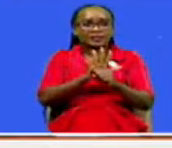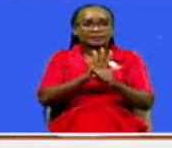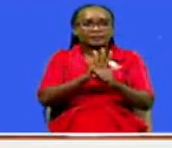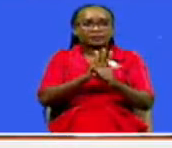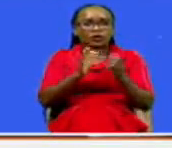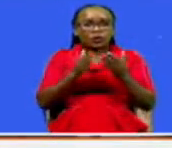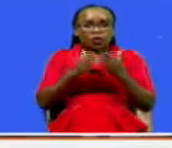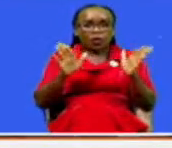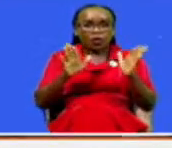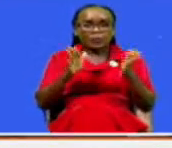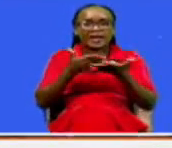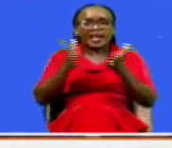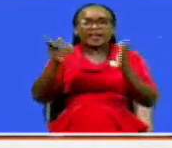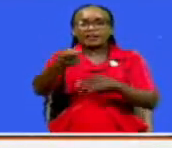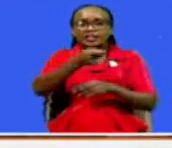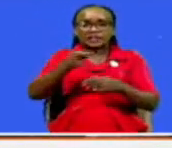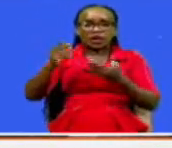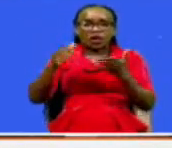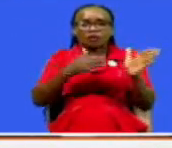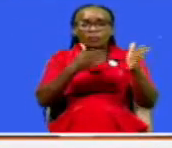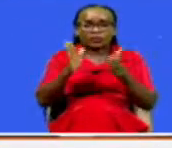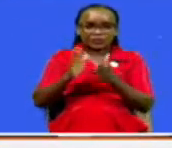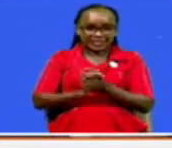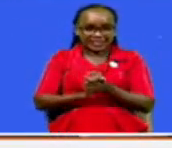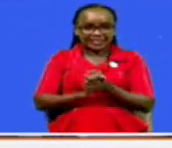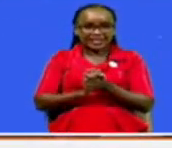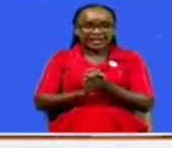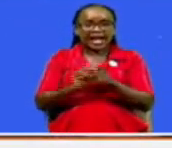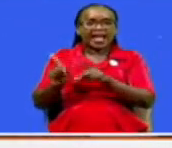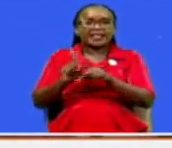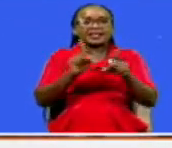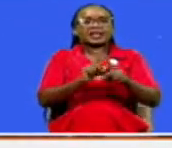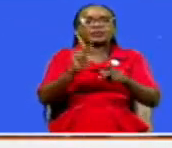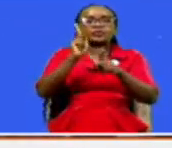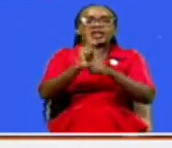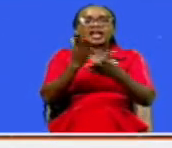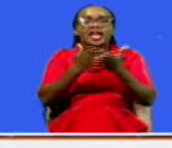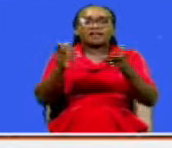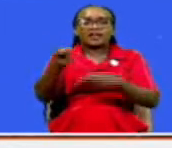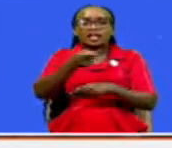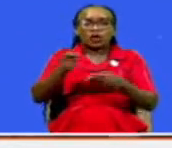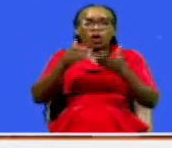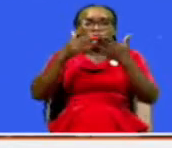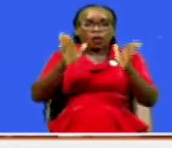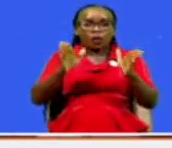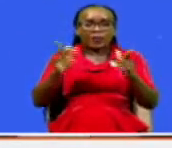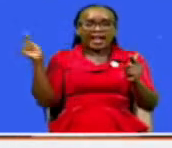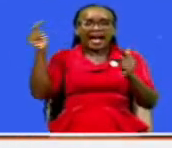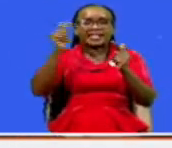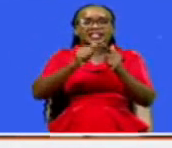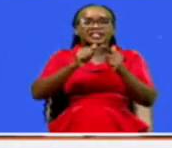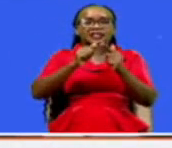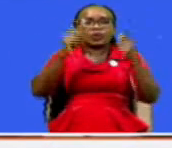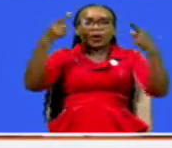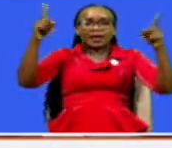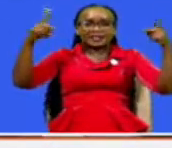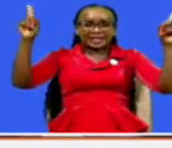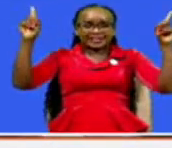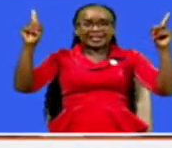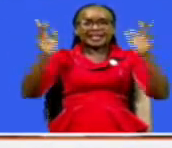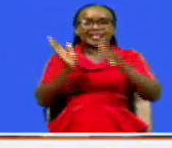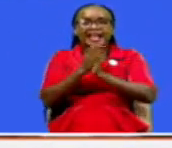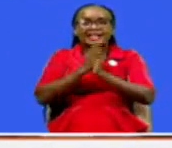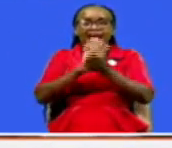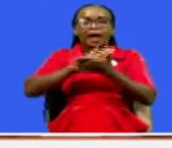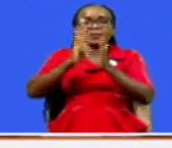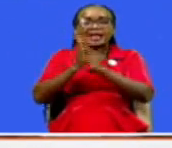open every door of opportunity and to keep every door open until success stories